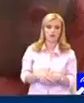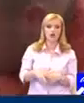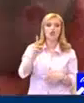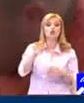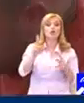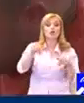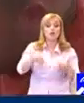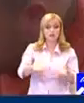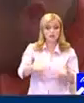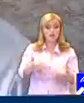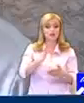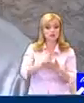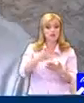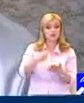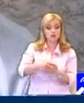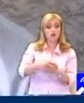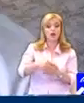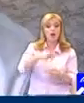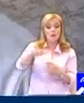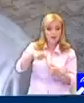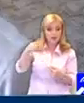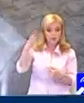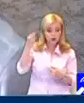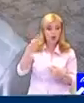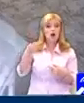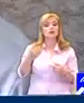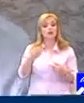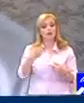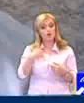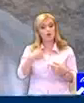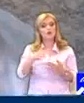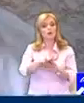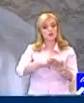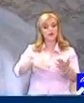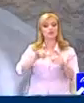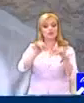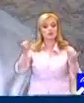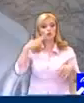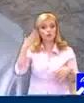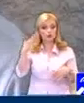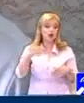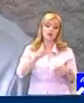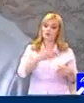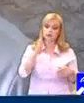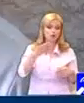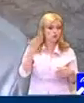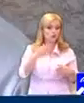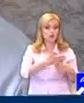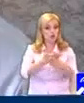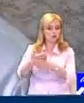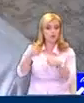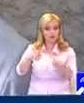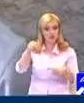România pot face ceva în sensul ăsta sau pot începe ceva în România pentru piața din Moldova. Asta va fi foarte ușor, comparativ